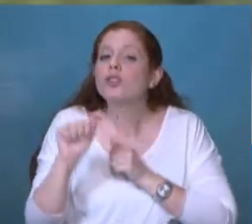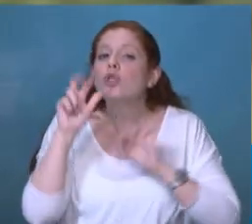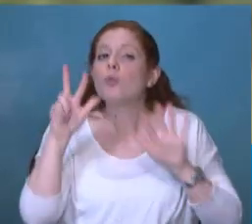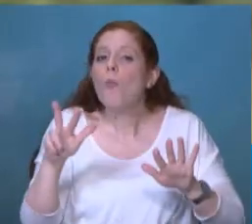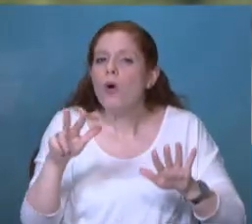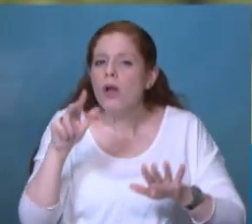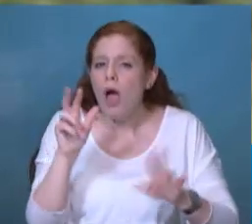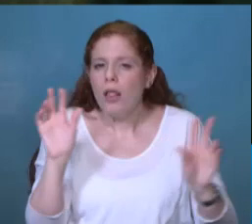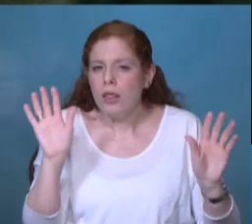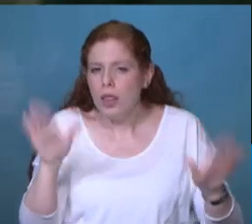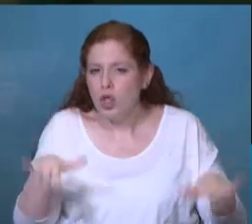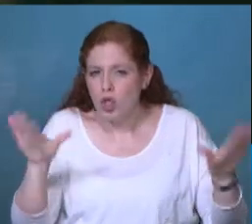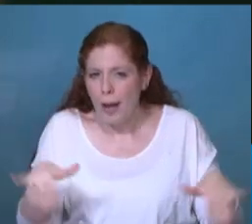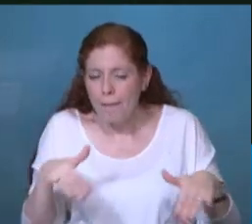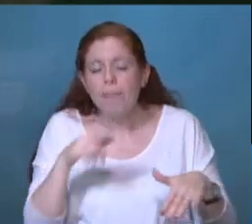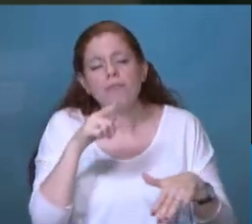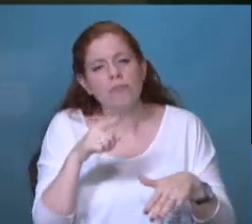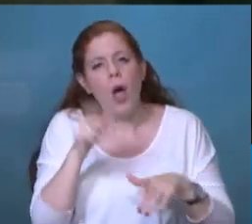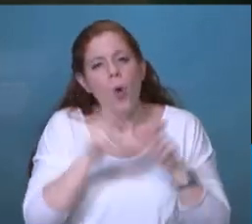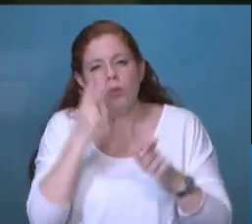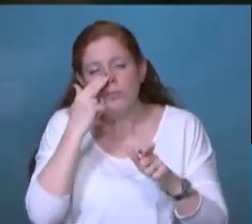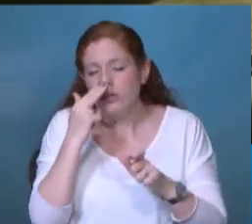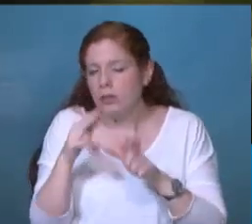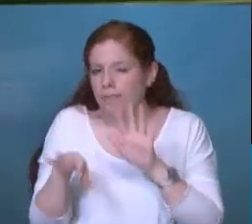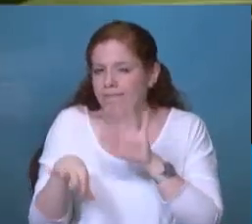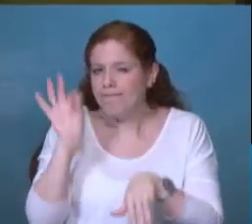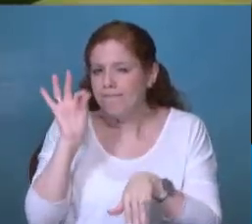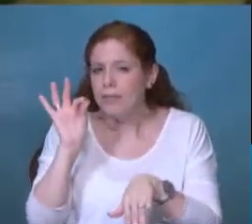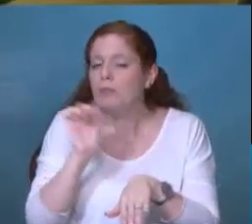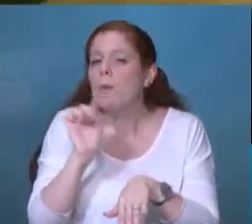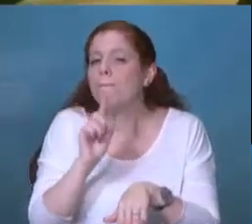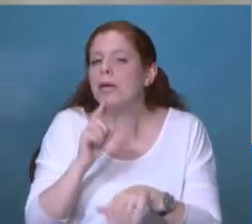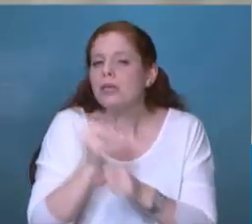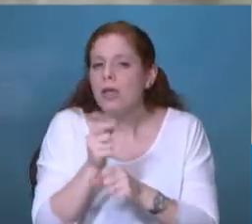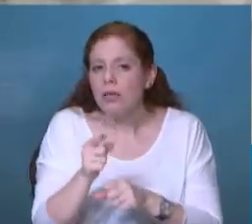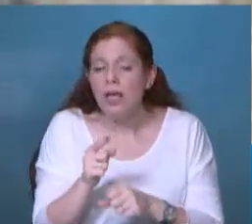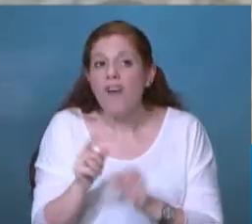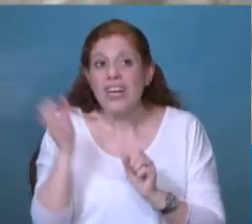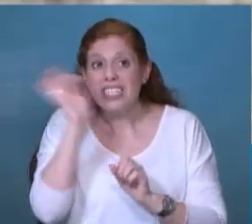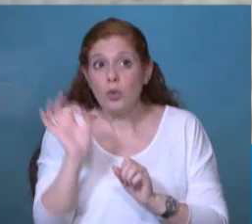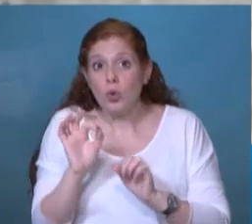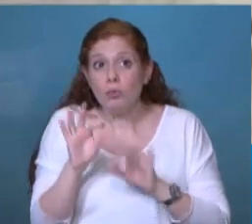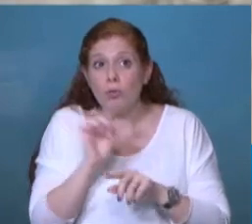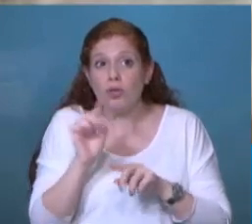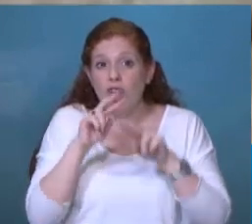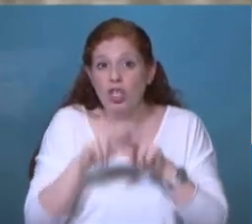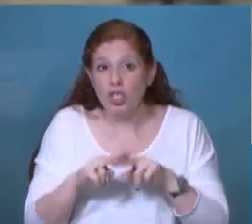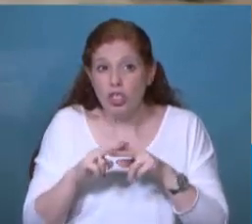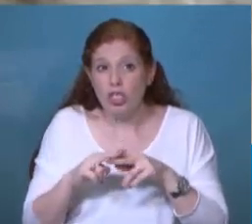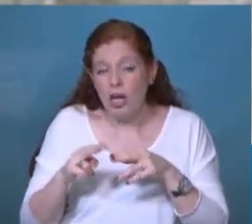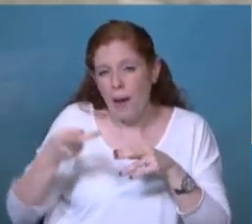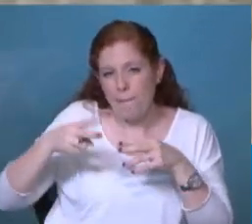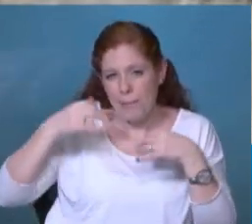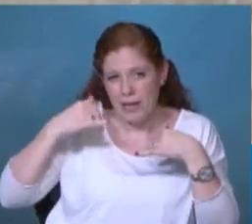מאוכלוסייה בגולן, הרשויות מנסות לאתר את האחראים. אבל הסיכוי שימצא מי שישאיר בשטח פגר פרה ושהפך עליו